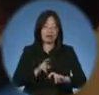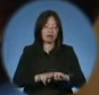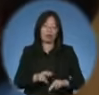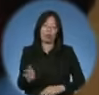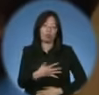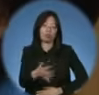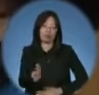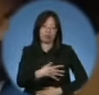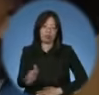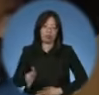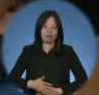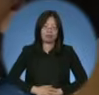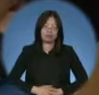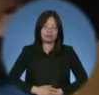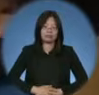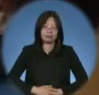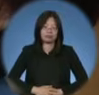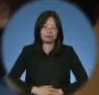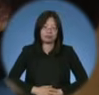없거든요.